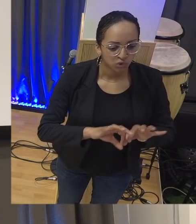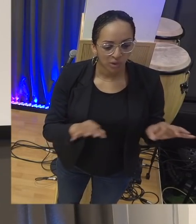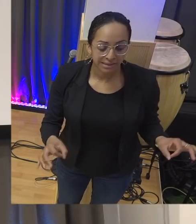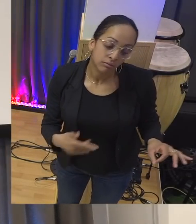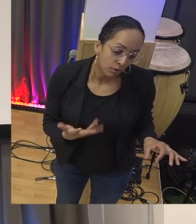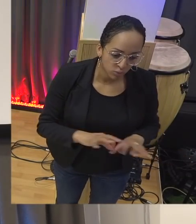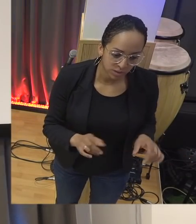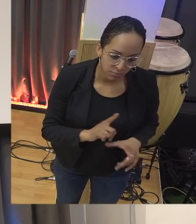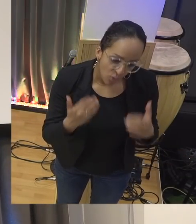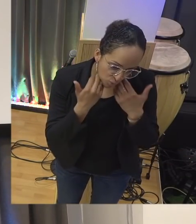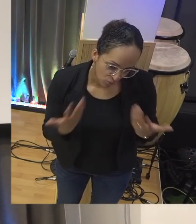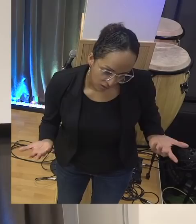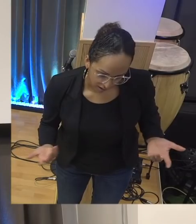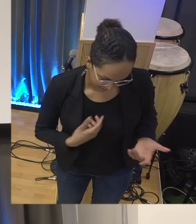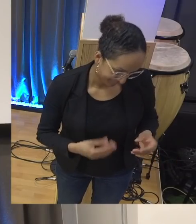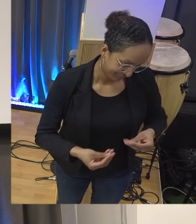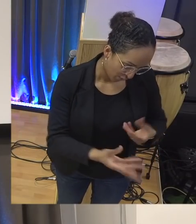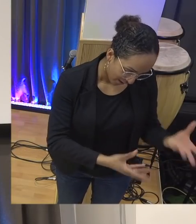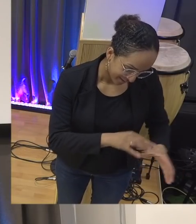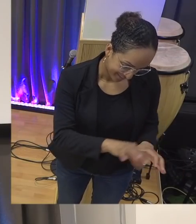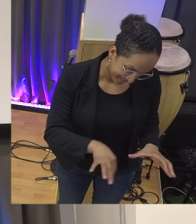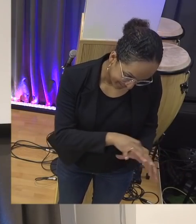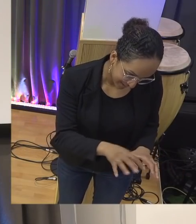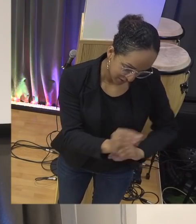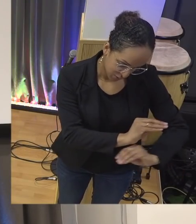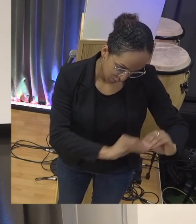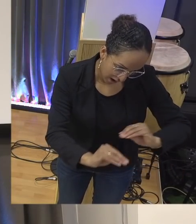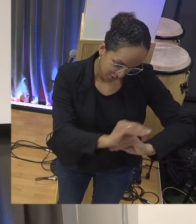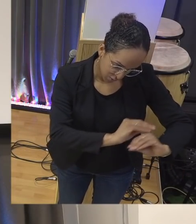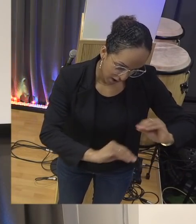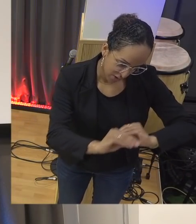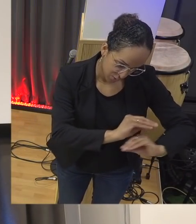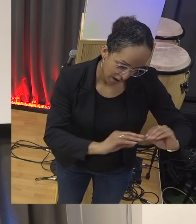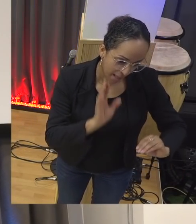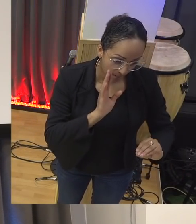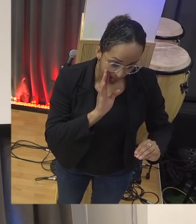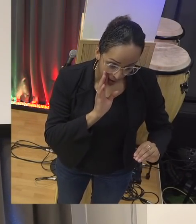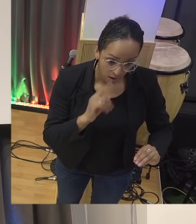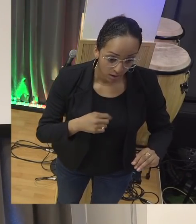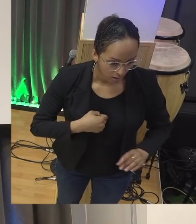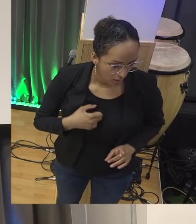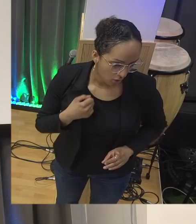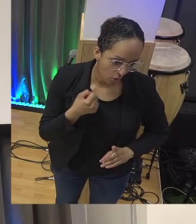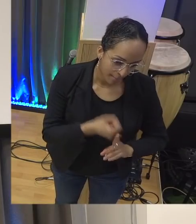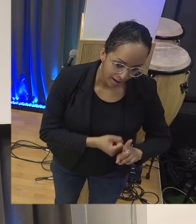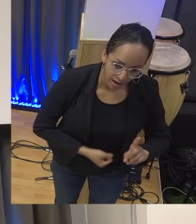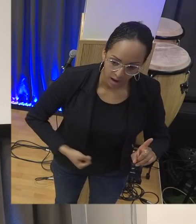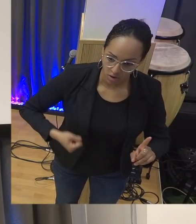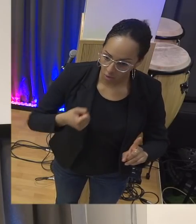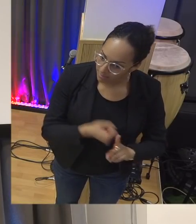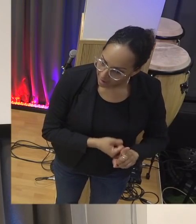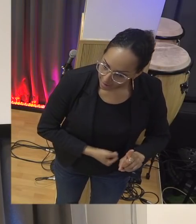Je prends soin de ma maman. Et je suis face, frères et sœurs, à un combat. Mais j'oublie jamais